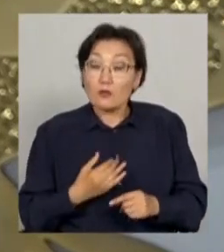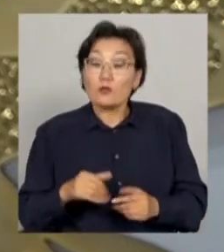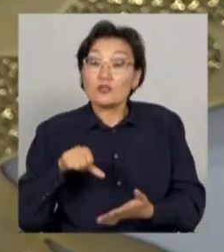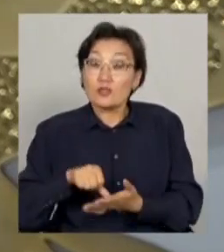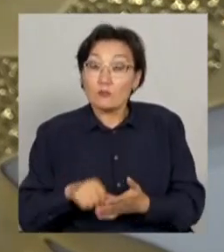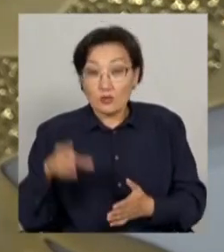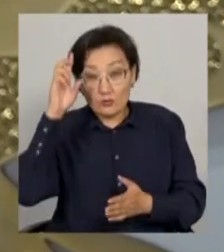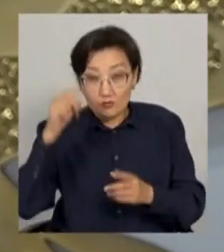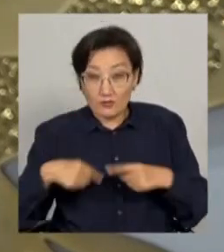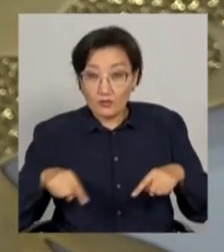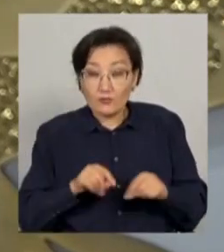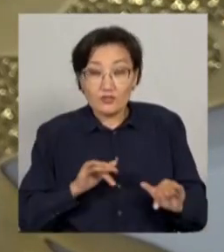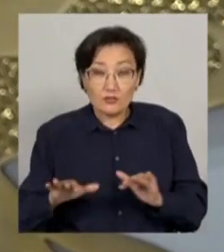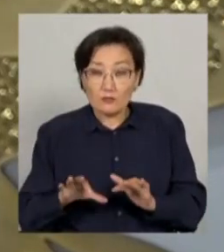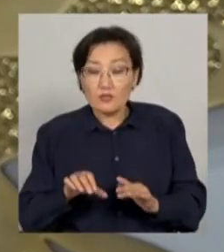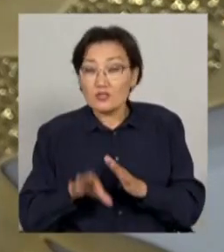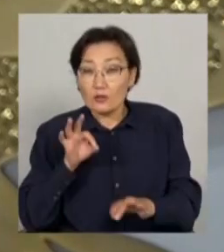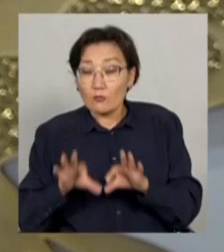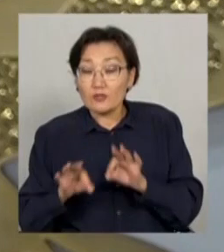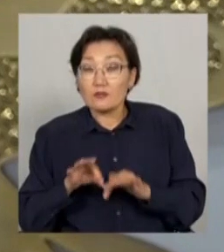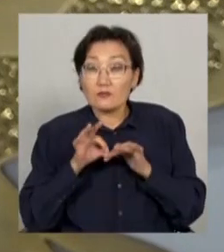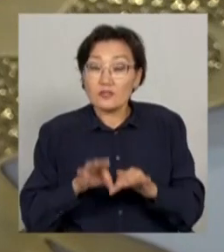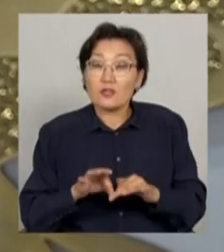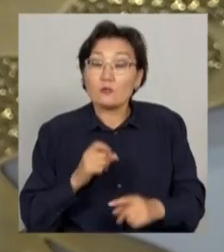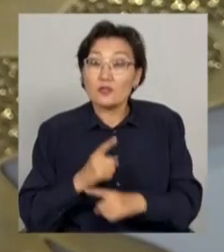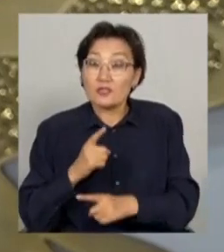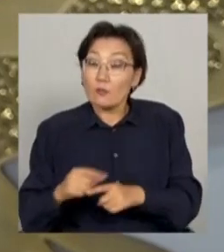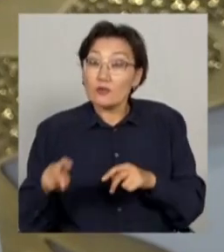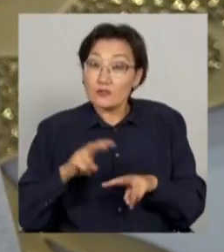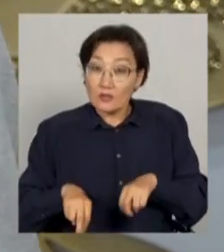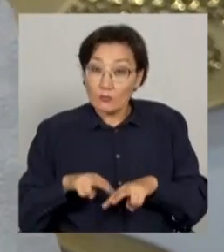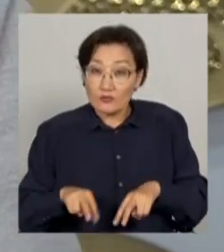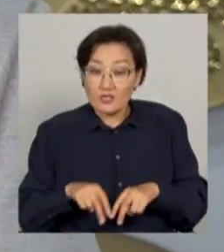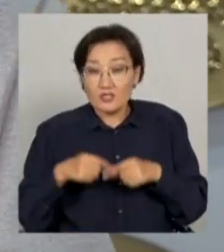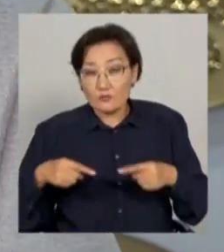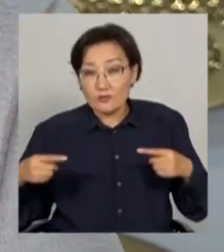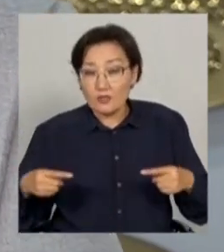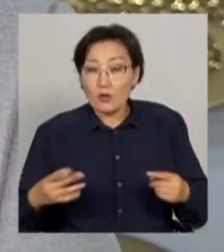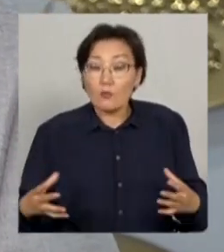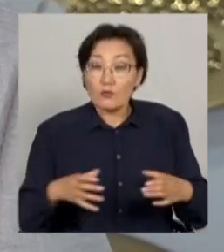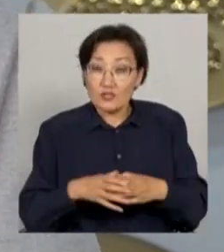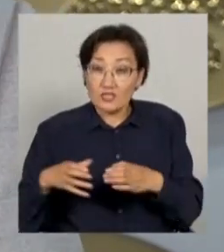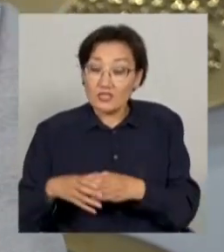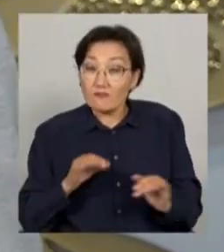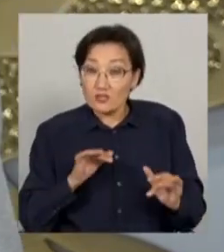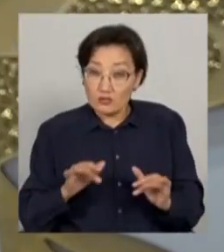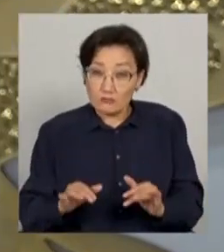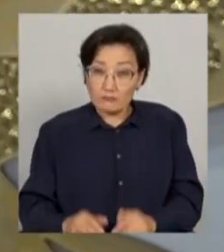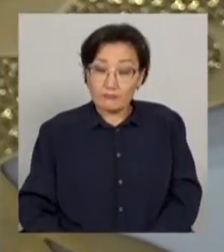представители госорганов не действовали выборочно, проводя несанкционированные проверки под эгидой различных объединений и движений.